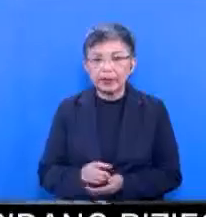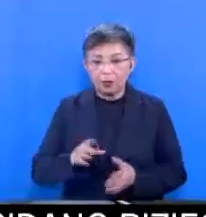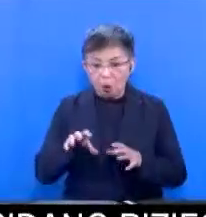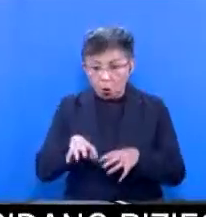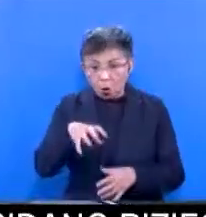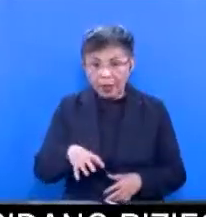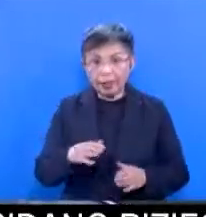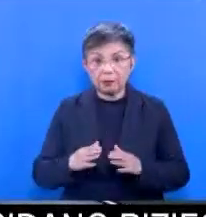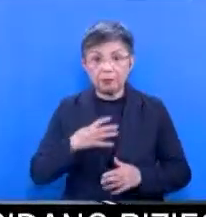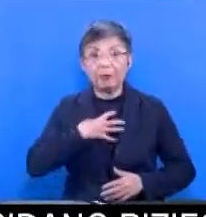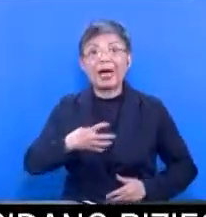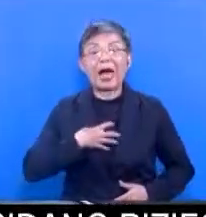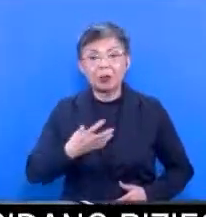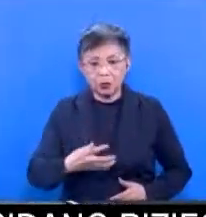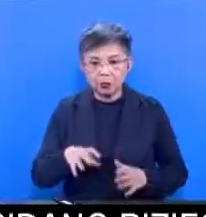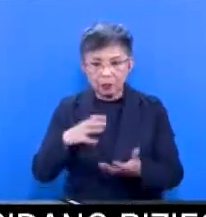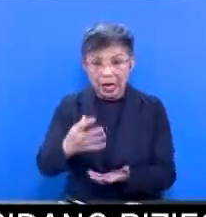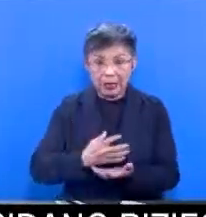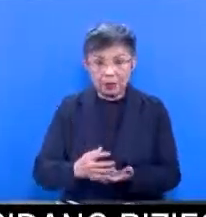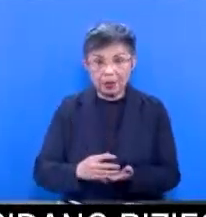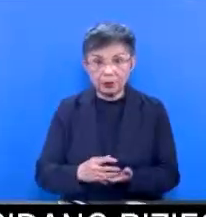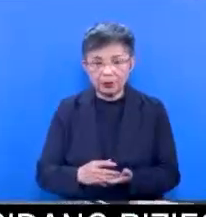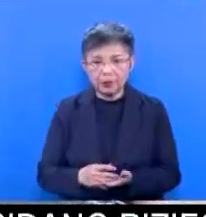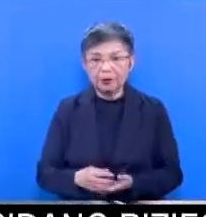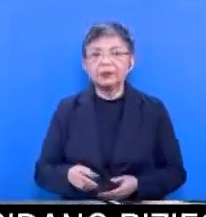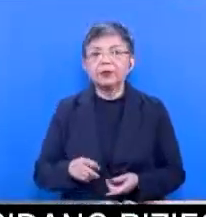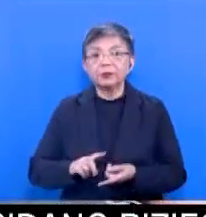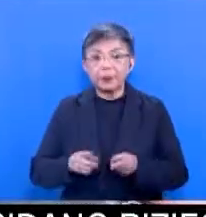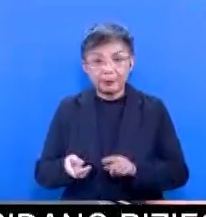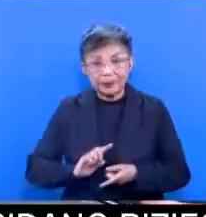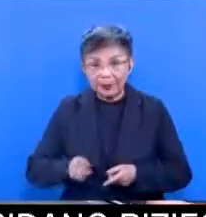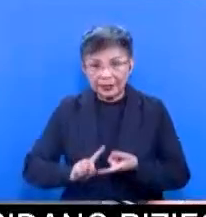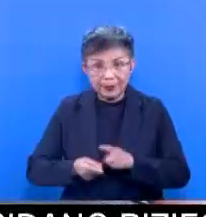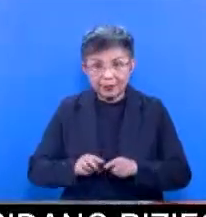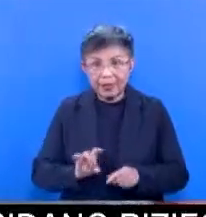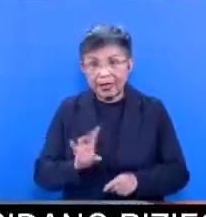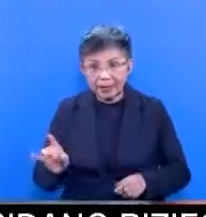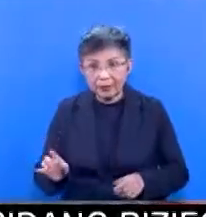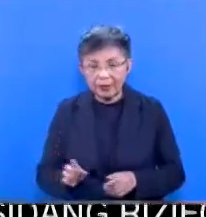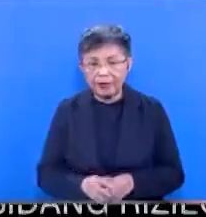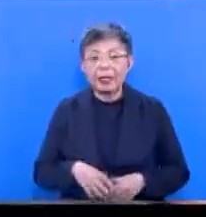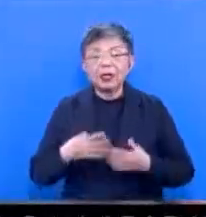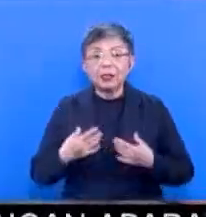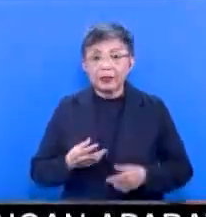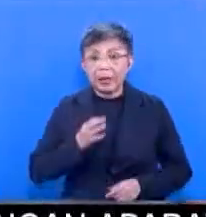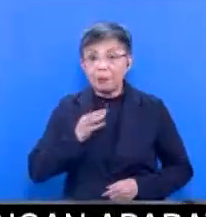ahli waris dari Dr. Jadi Jaini Bakri dan kawan-kawan, salah satu ya kan, dalam gugatan